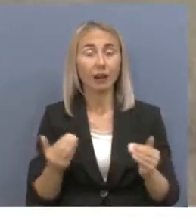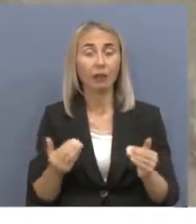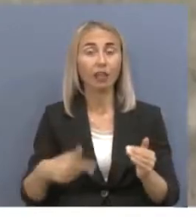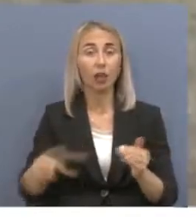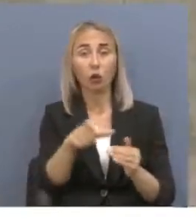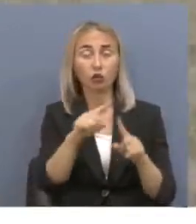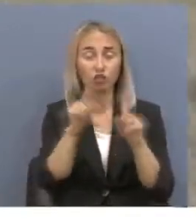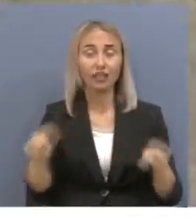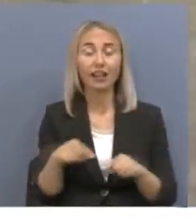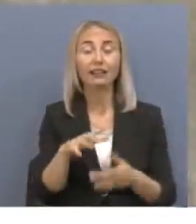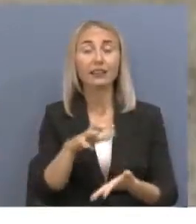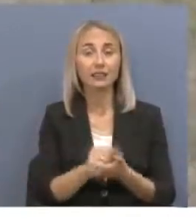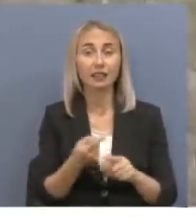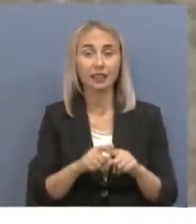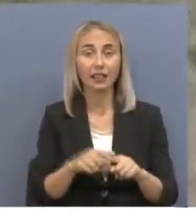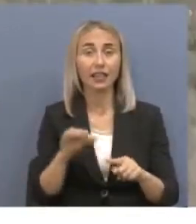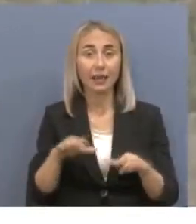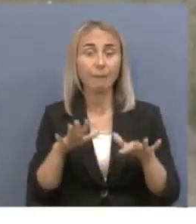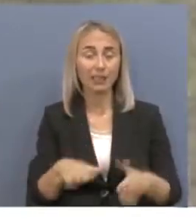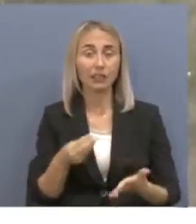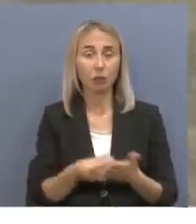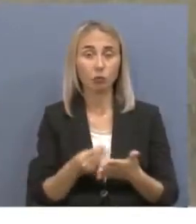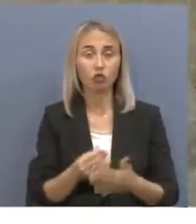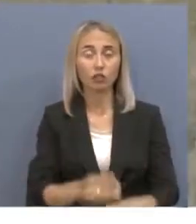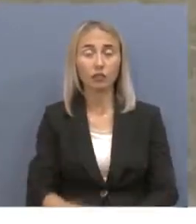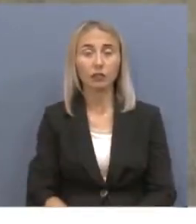карты занятости и местного бюджета.